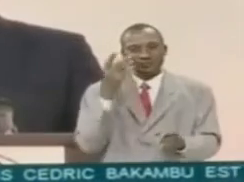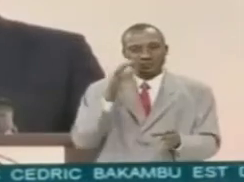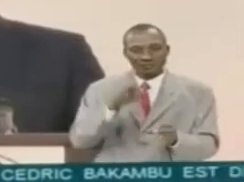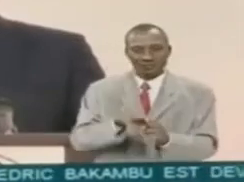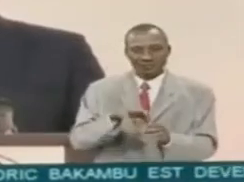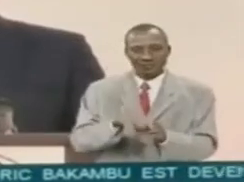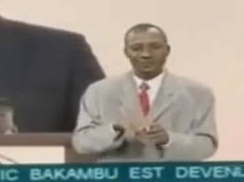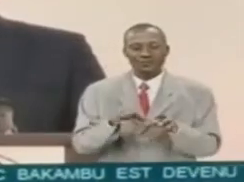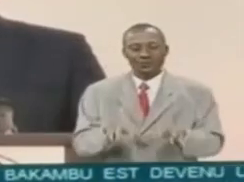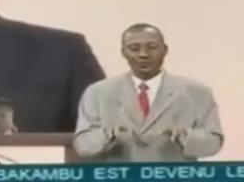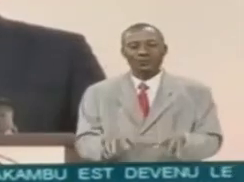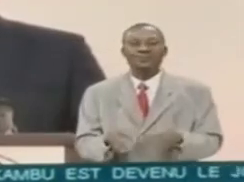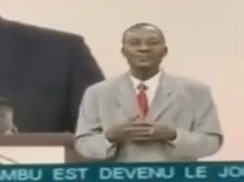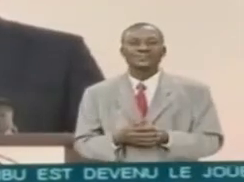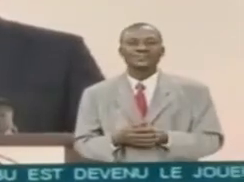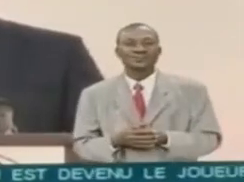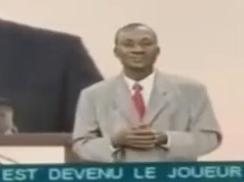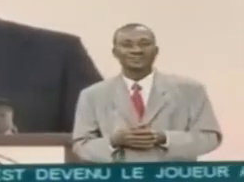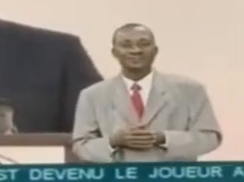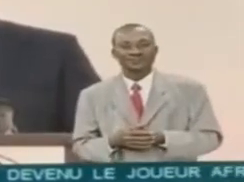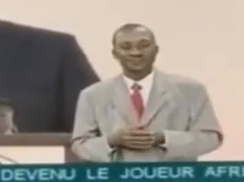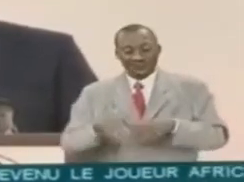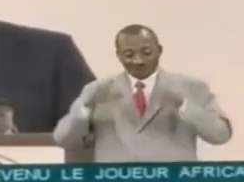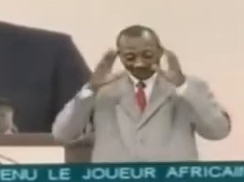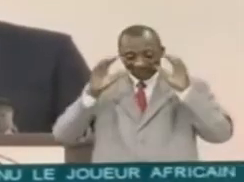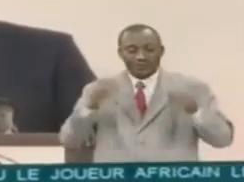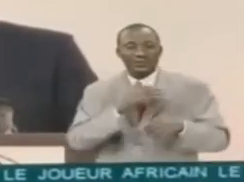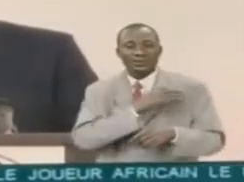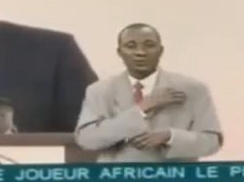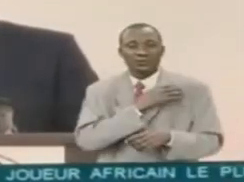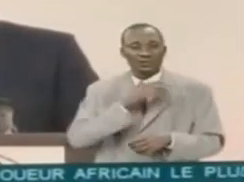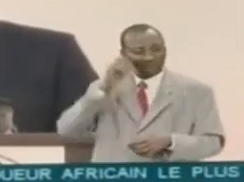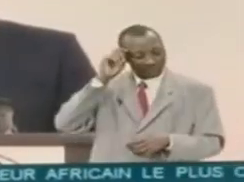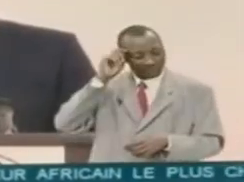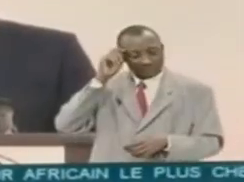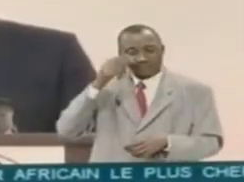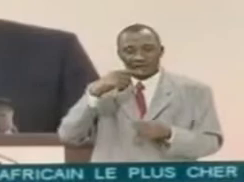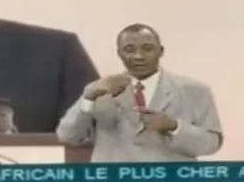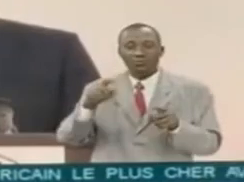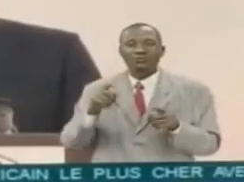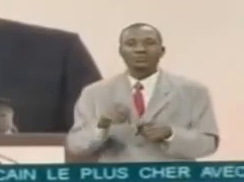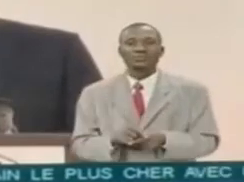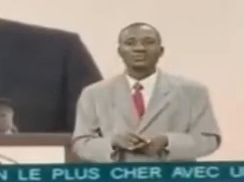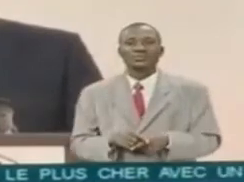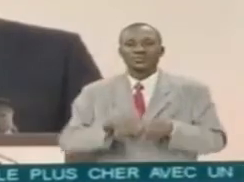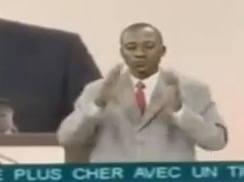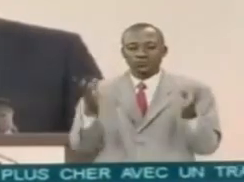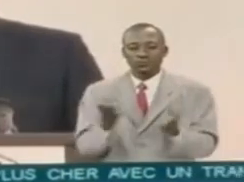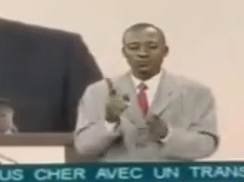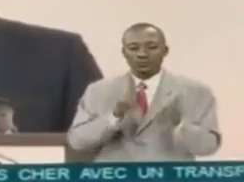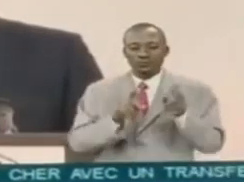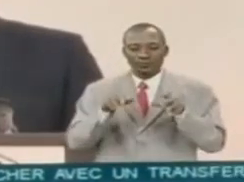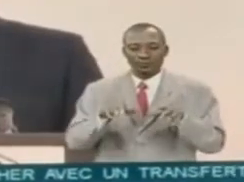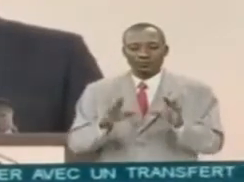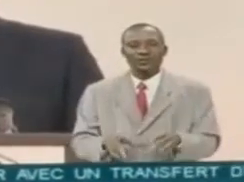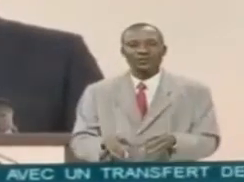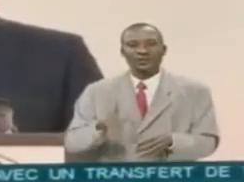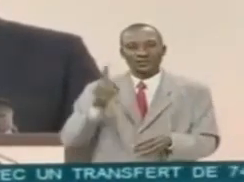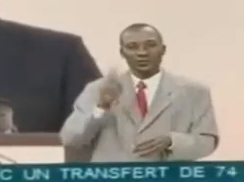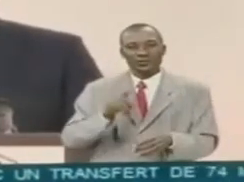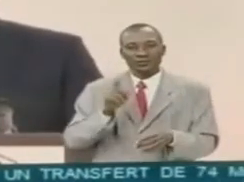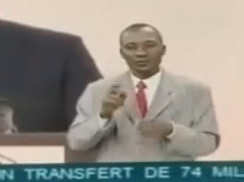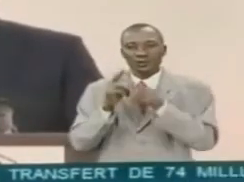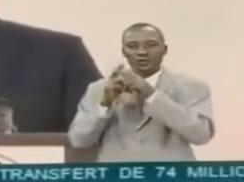l'autodétermination. J'en appelle à cet effet à la vigilance de tous et à l'engagement